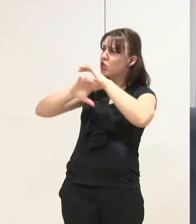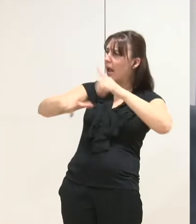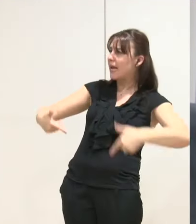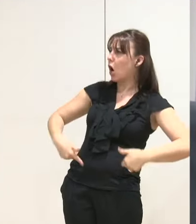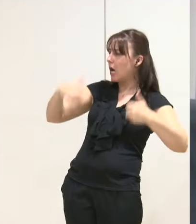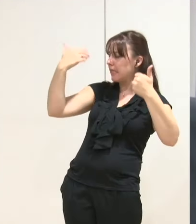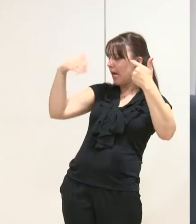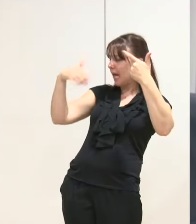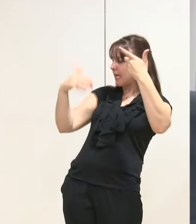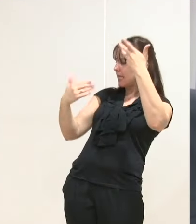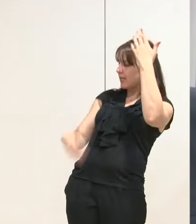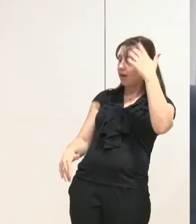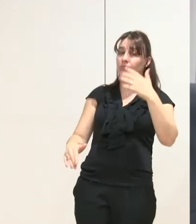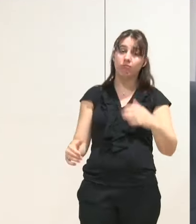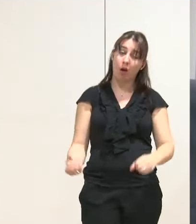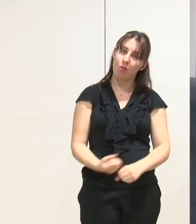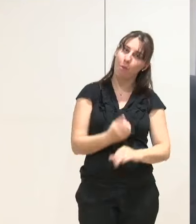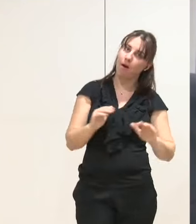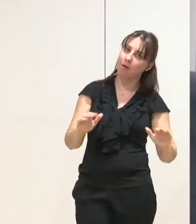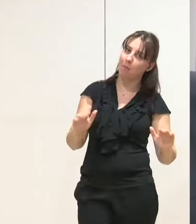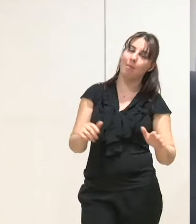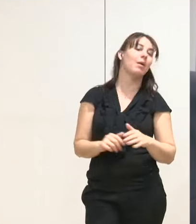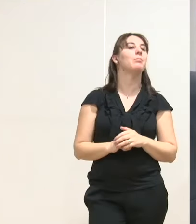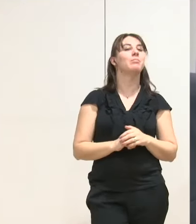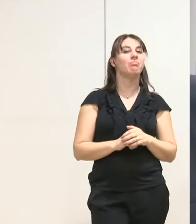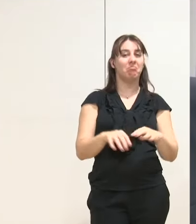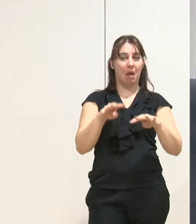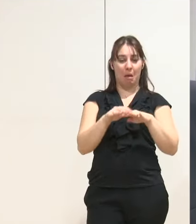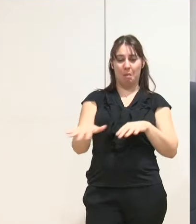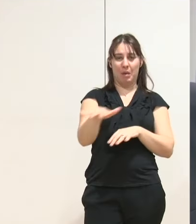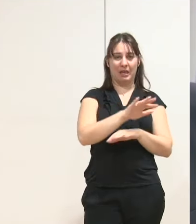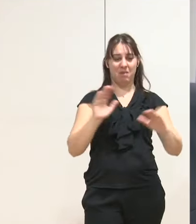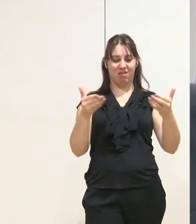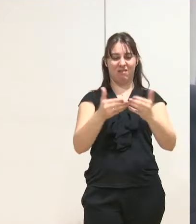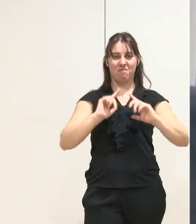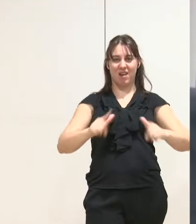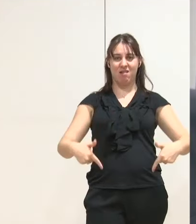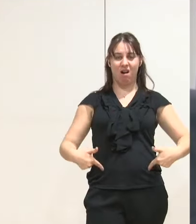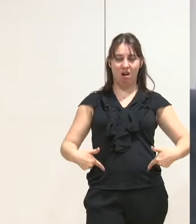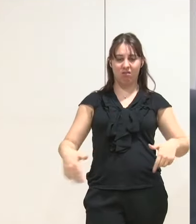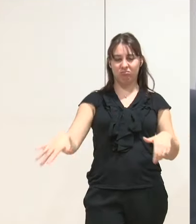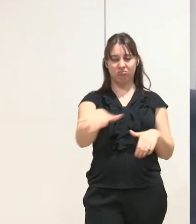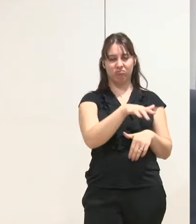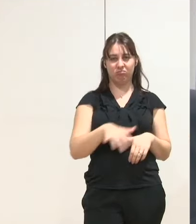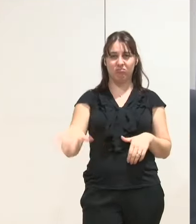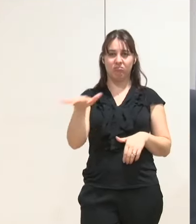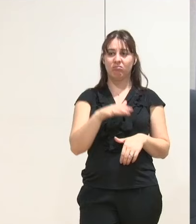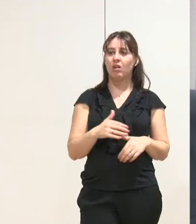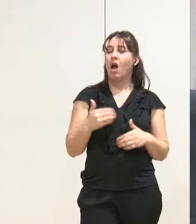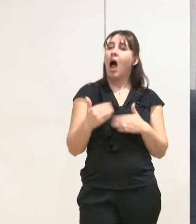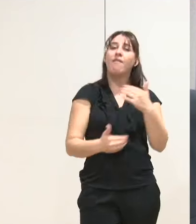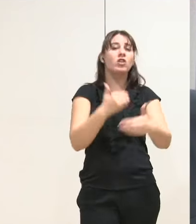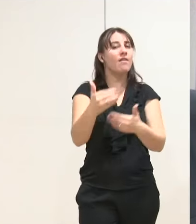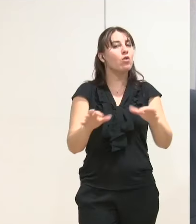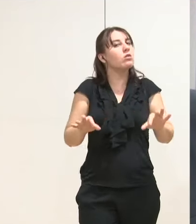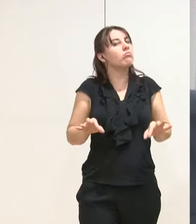écoles au-delà sur ce périmètre en question tout avancé aussi modeste